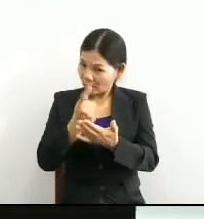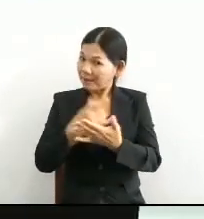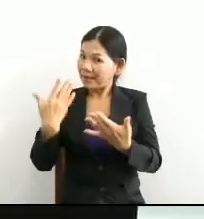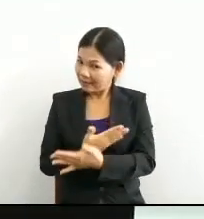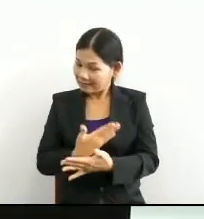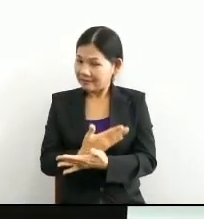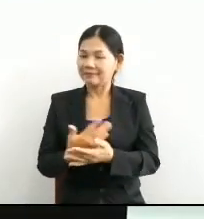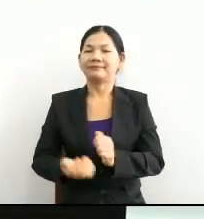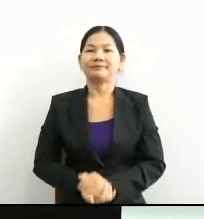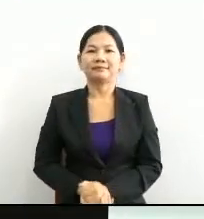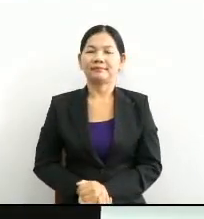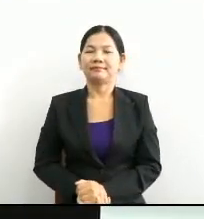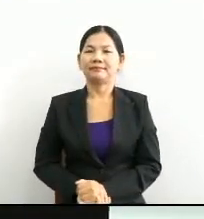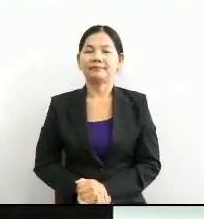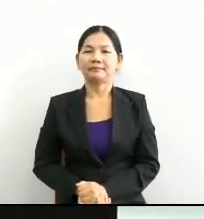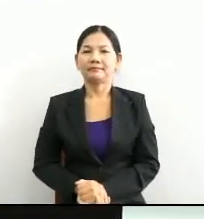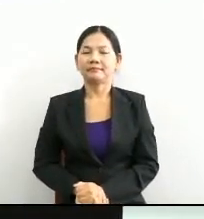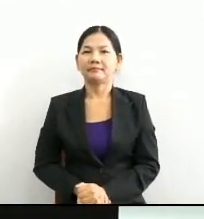xong đọt cho nháy